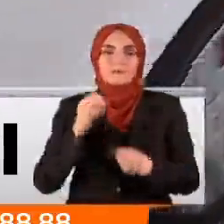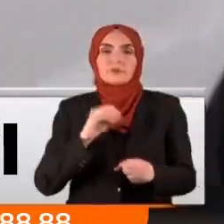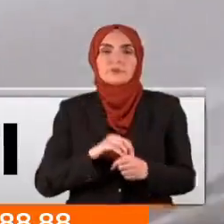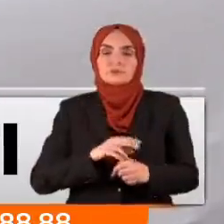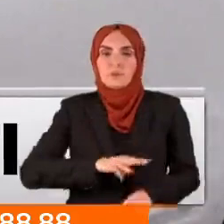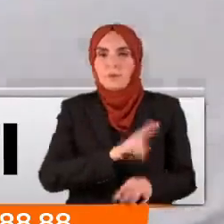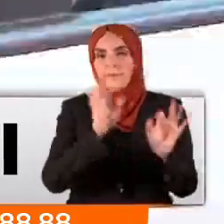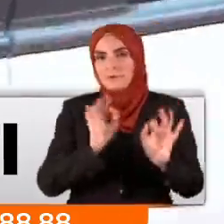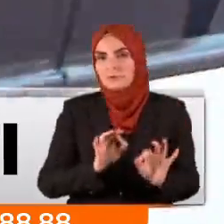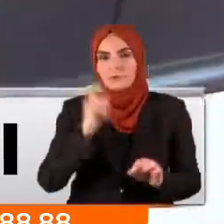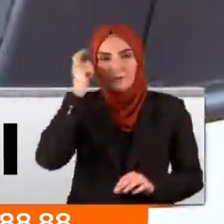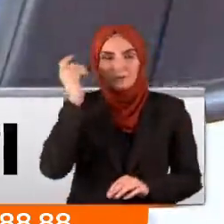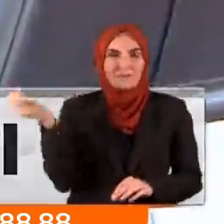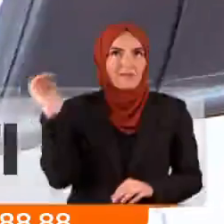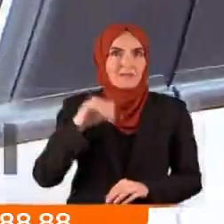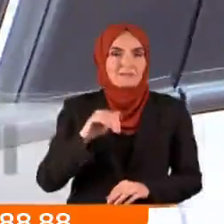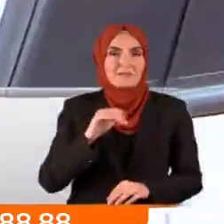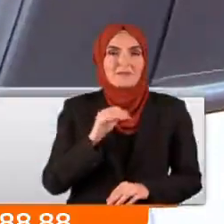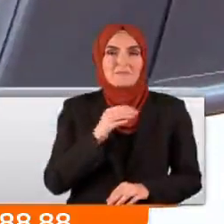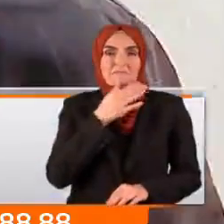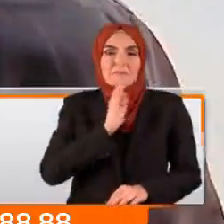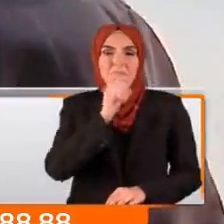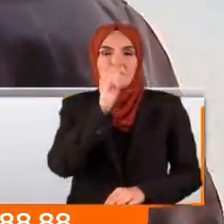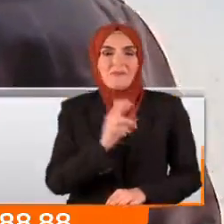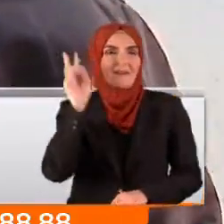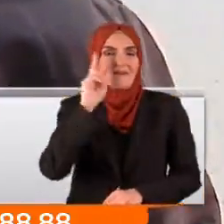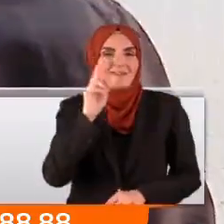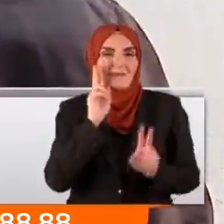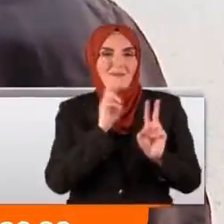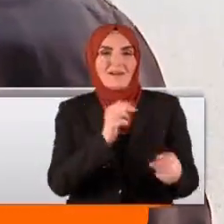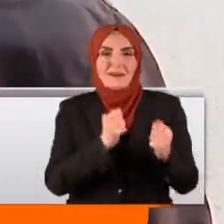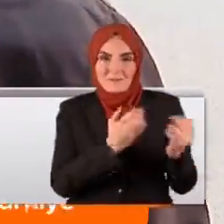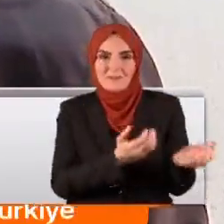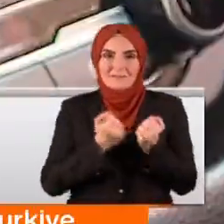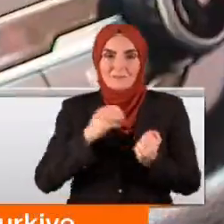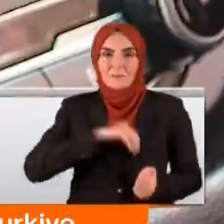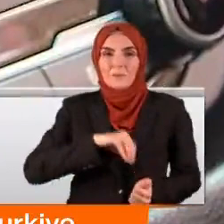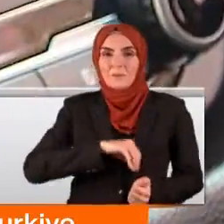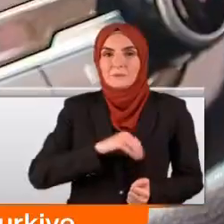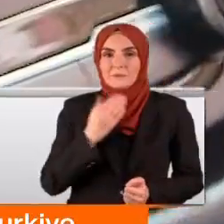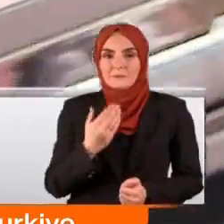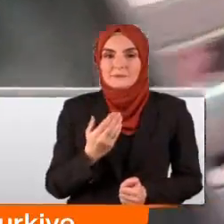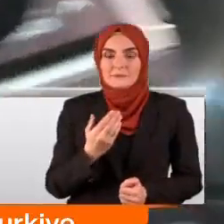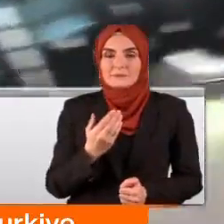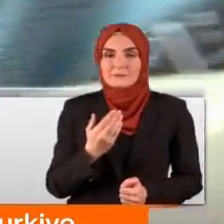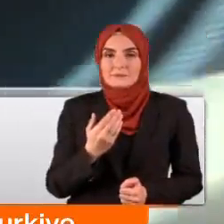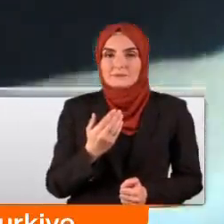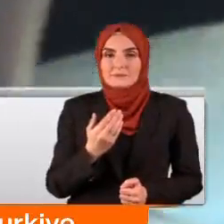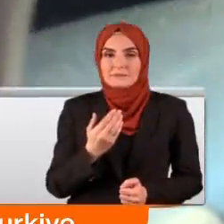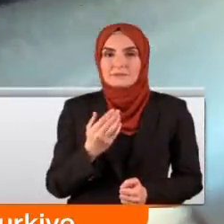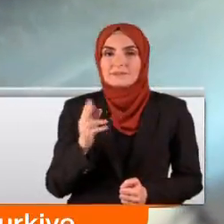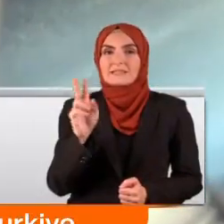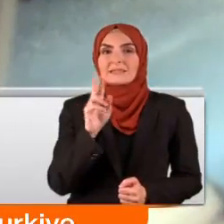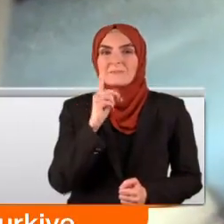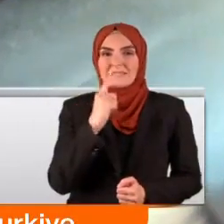geleceklerden habersiz hayalindeki arabaya kavuşacak sandı. Senede 20 bin yapsa km 60 bin km yapar diye